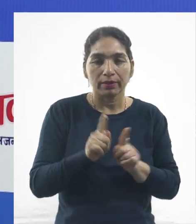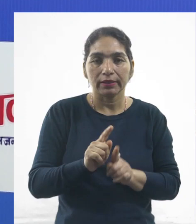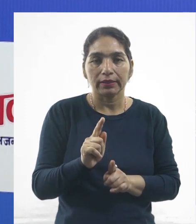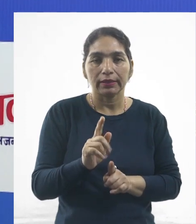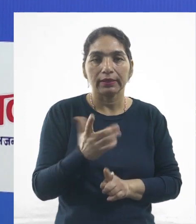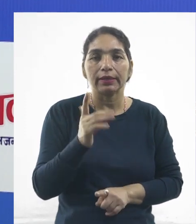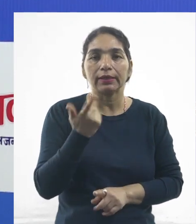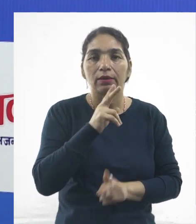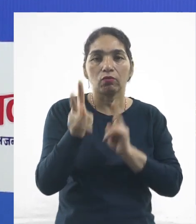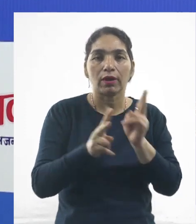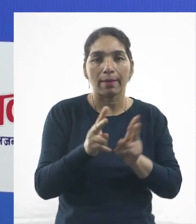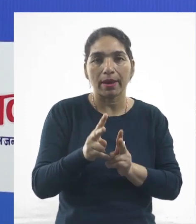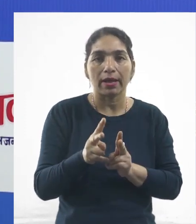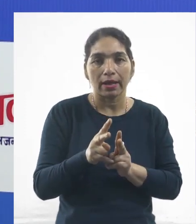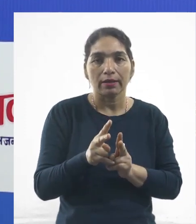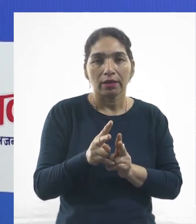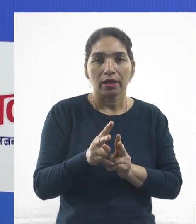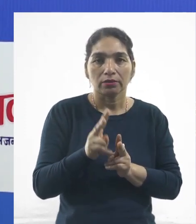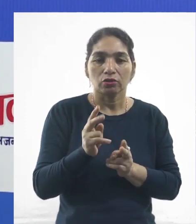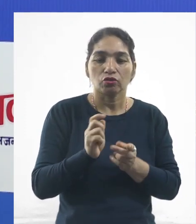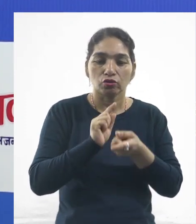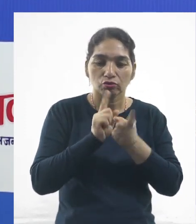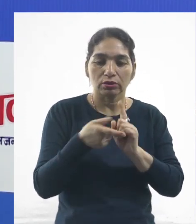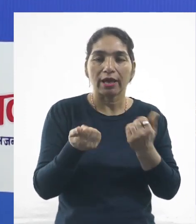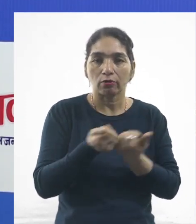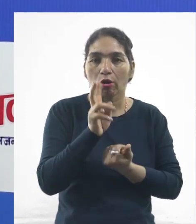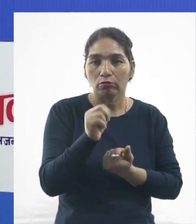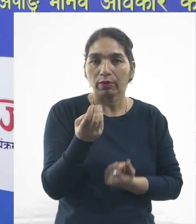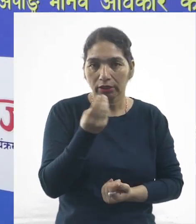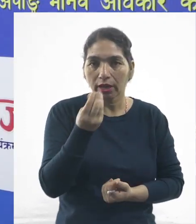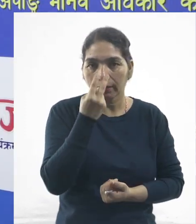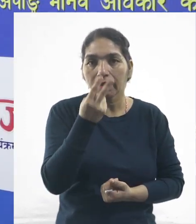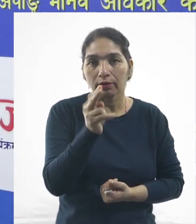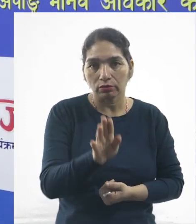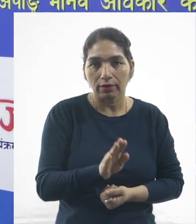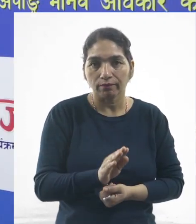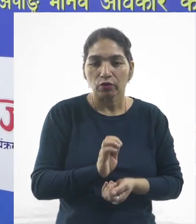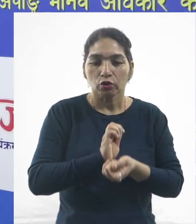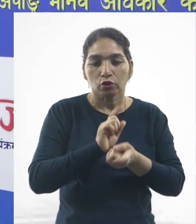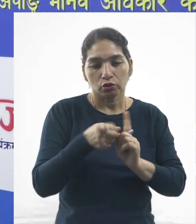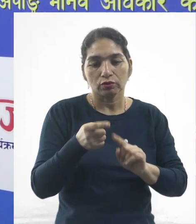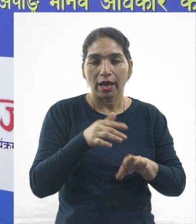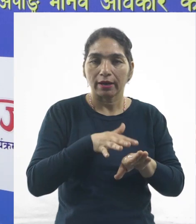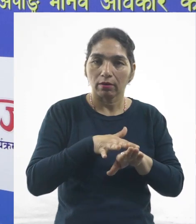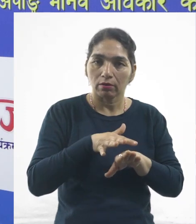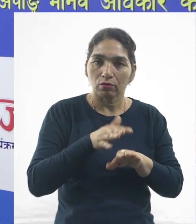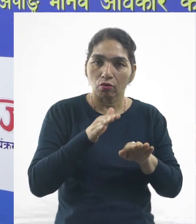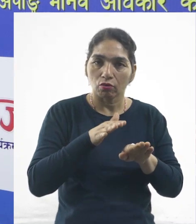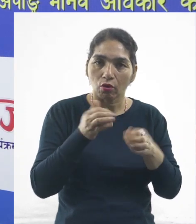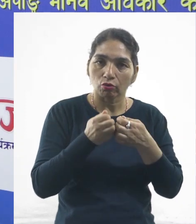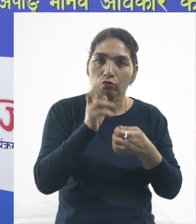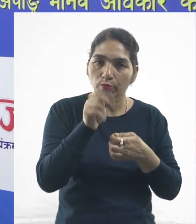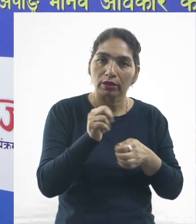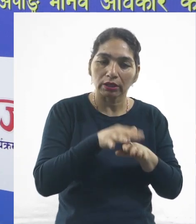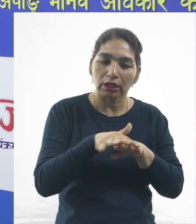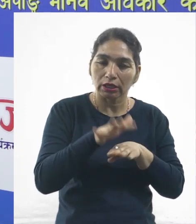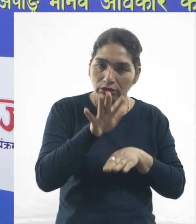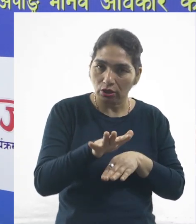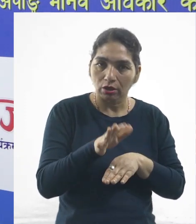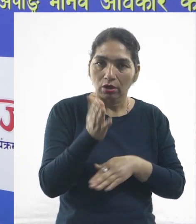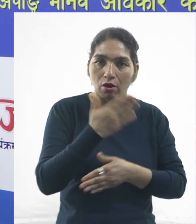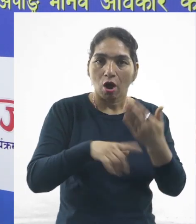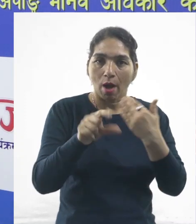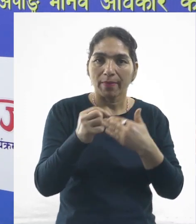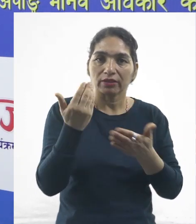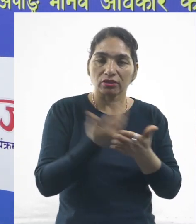अझ आफूलाई चाहिँ नि अपग्रेड गराउनु भनौँ अब आफूलाई अझै सुधार गर्नुपर्ने पनि केही देख्नु भएको छ सुधार गर्नुपर्ने त धेरै कुराहरू छ होइन जस्तो हामीले चाहिँ अपाङ्गता